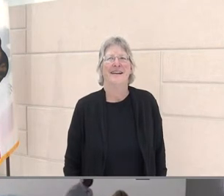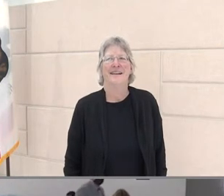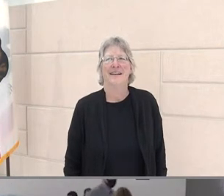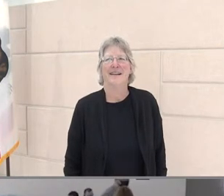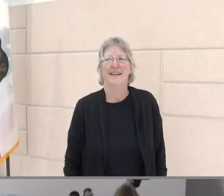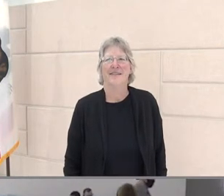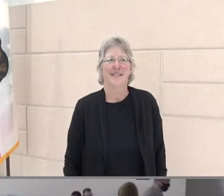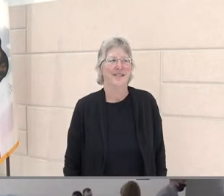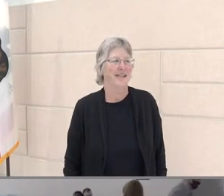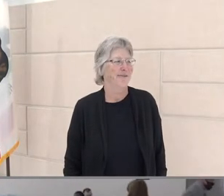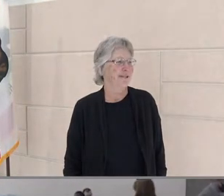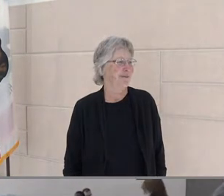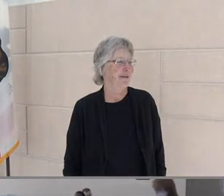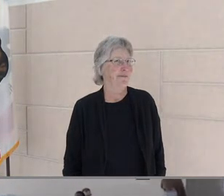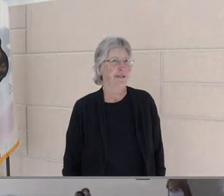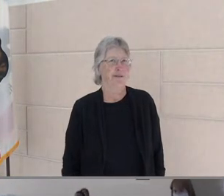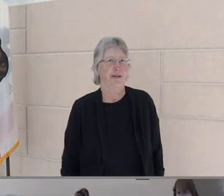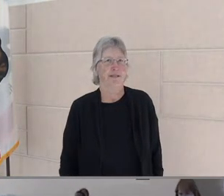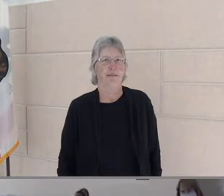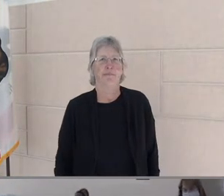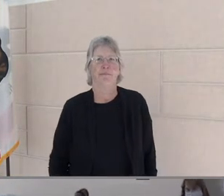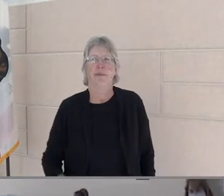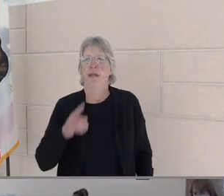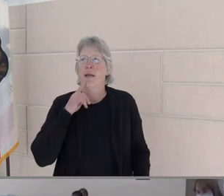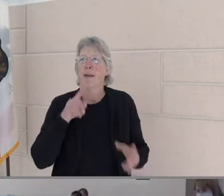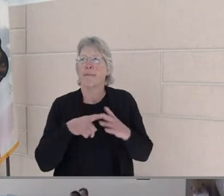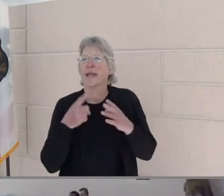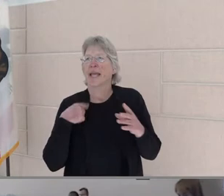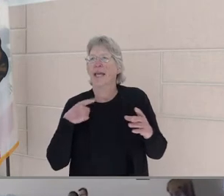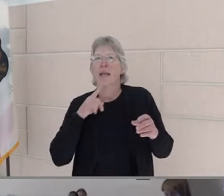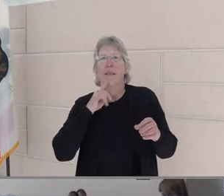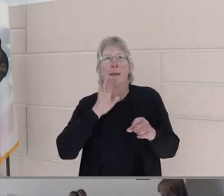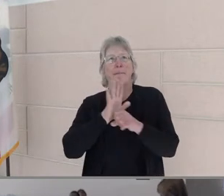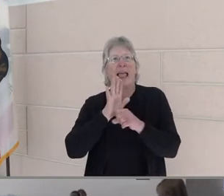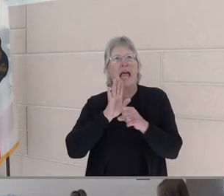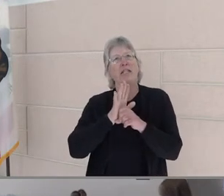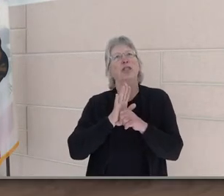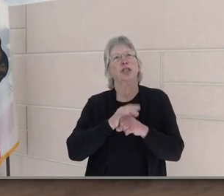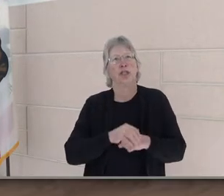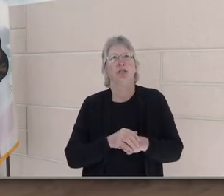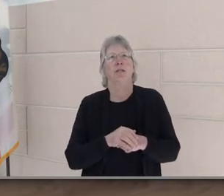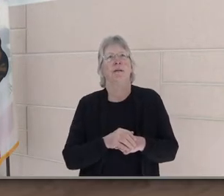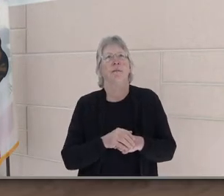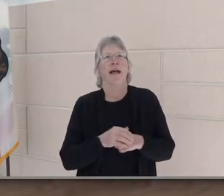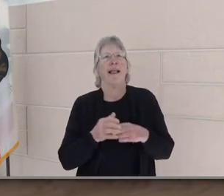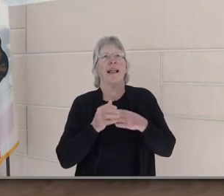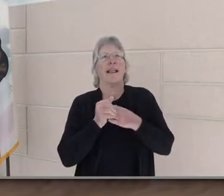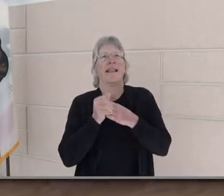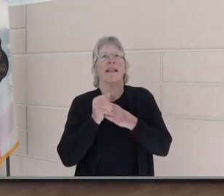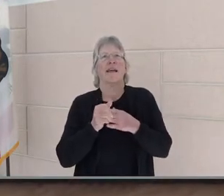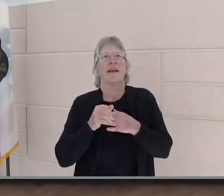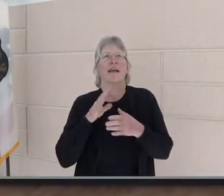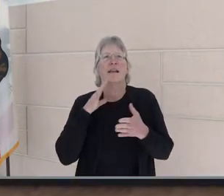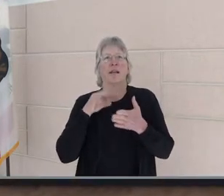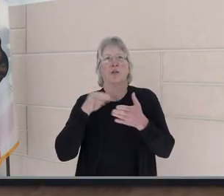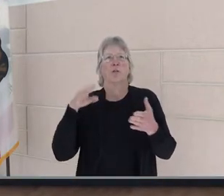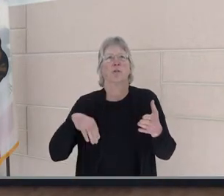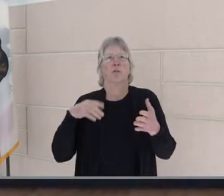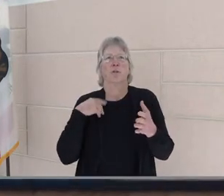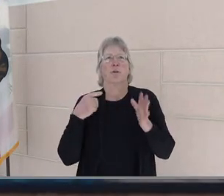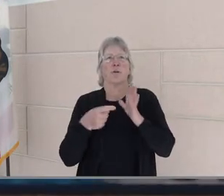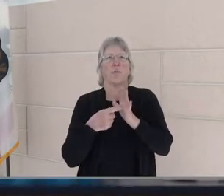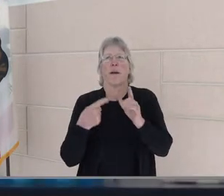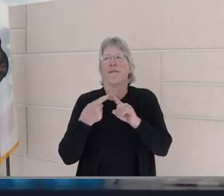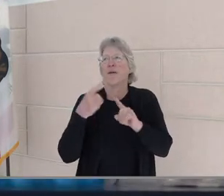จุมรีบซัวหนังโซมสมาคมมอกการประชุมหลังเย็นนี้ยืนหนังจับดามดาวิทเวอร์พิธีกรุปตรงจี